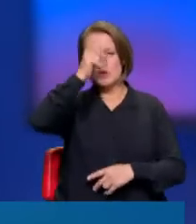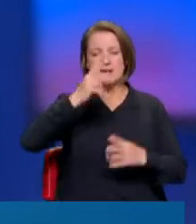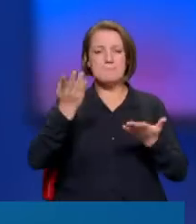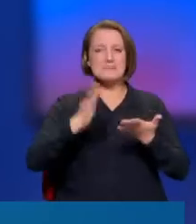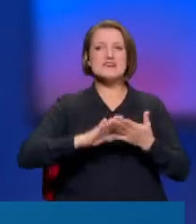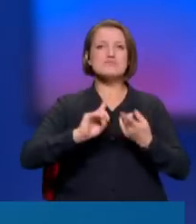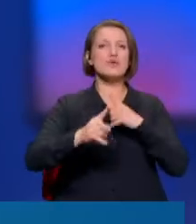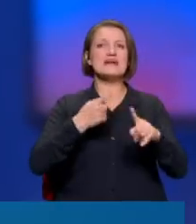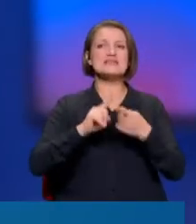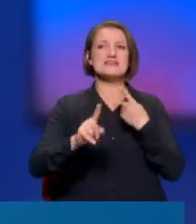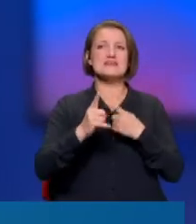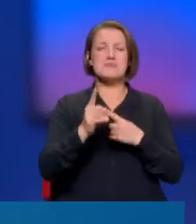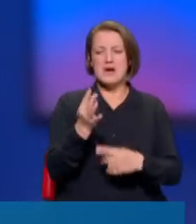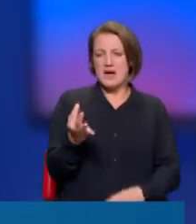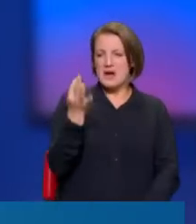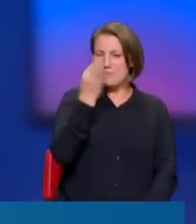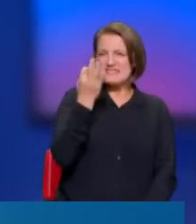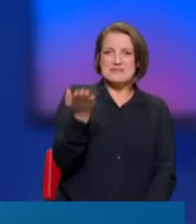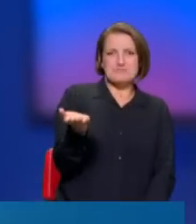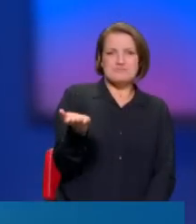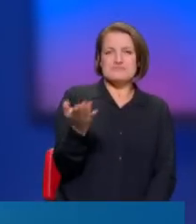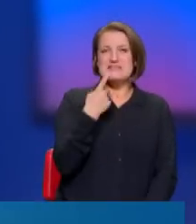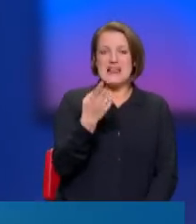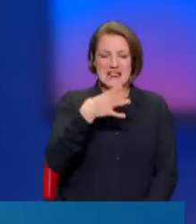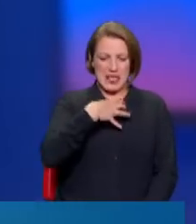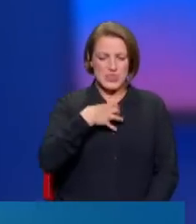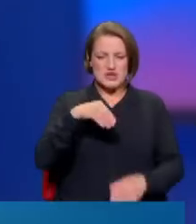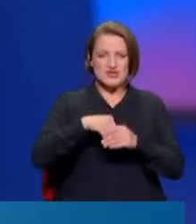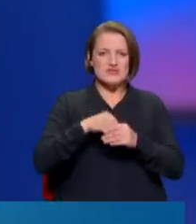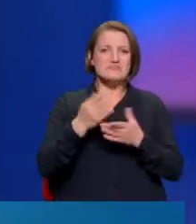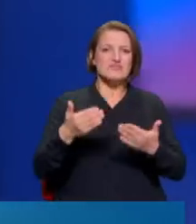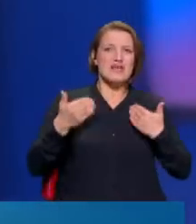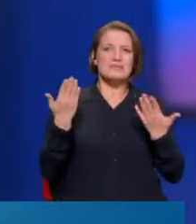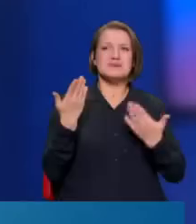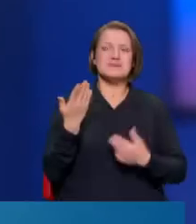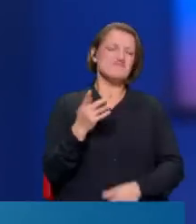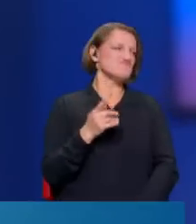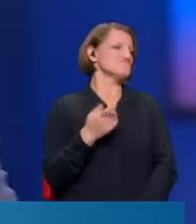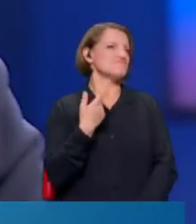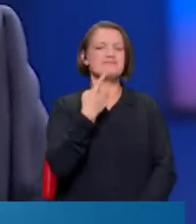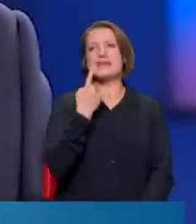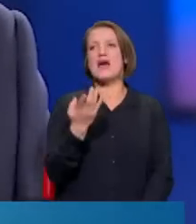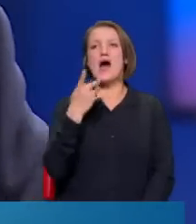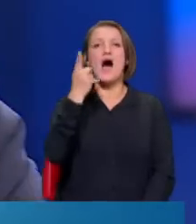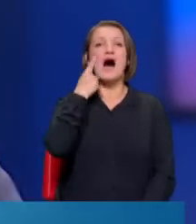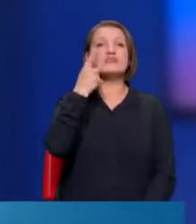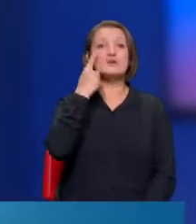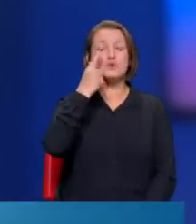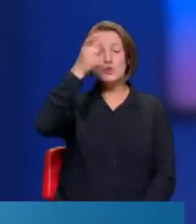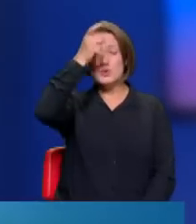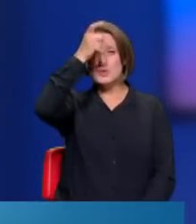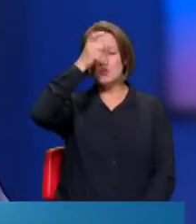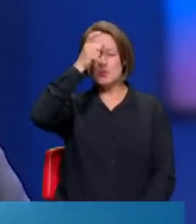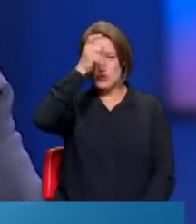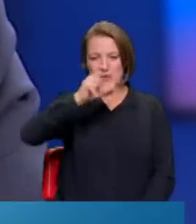barış politikasını pasif diyerek kendi içine çekilmiş diyerek burun ku vurur Atatürk'ün Yurtta barış